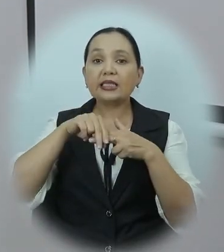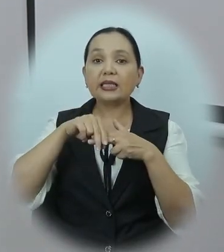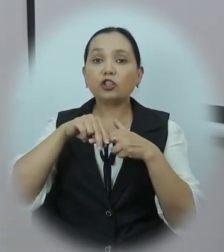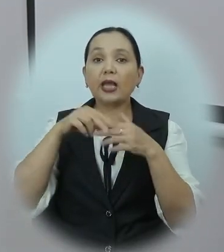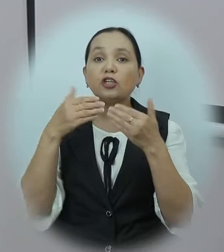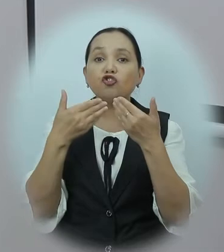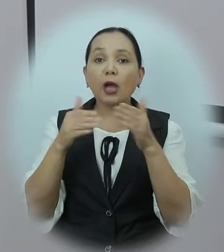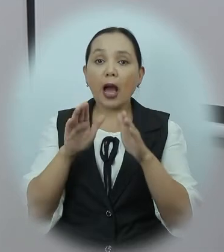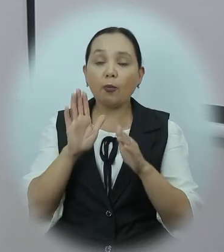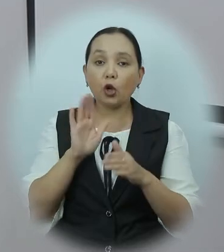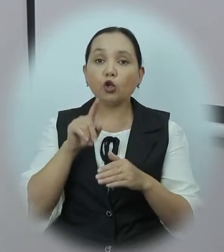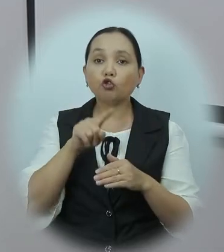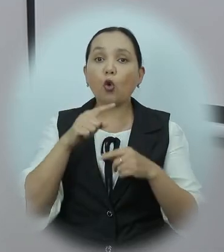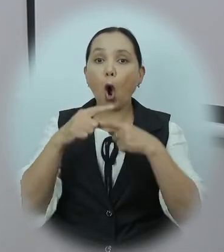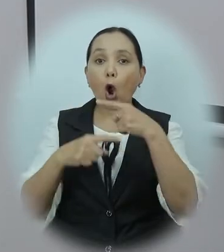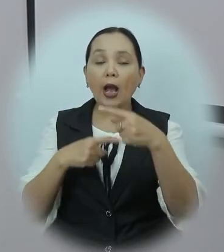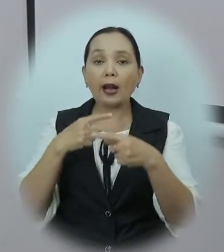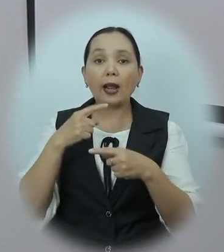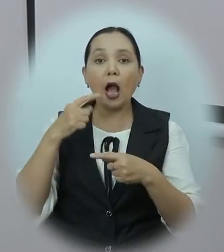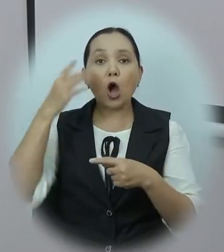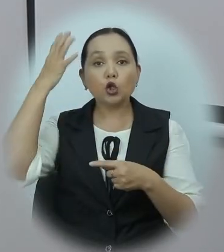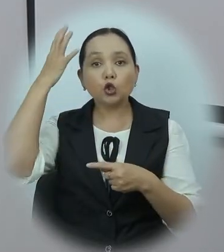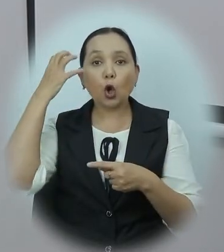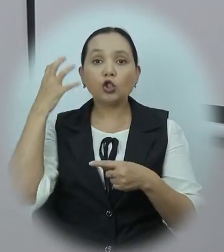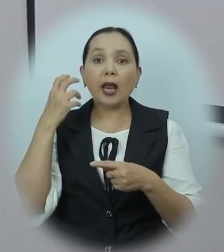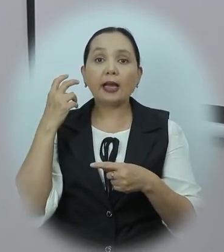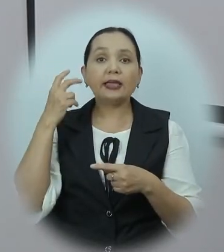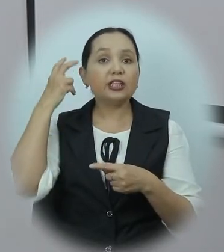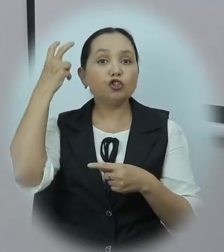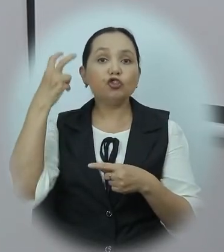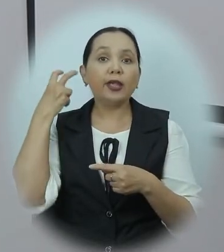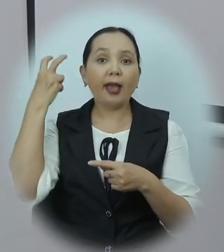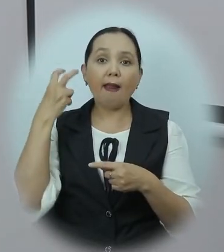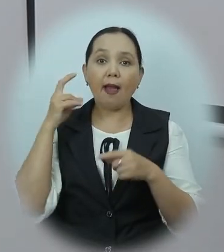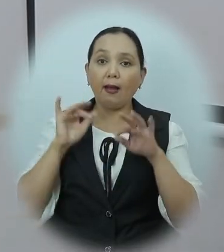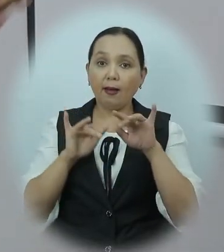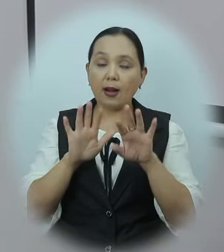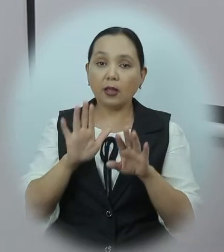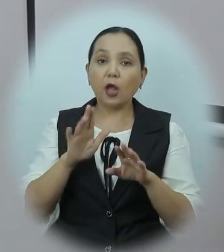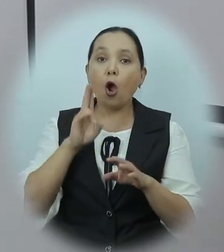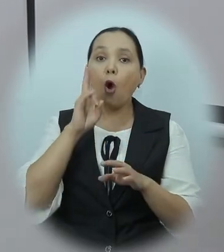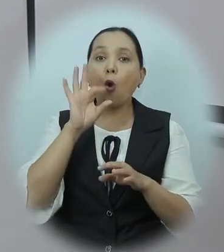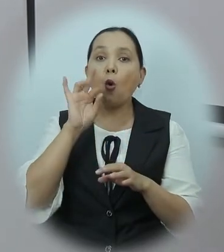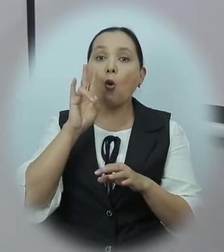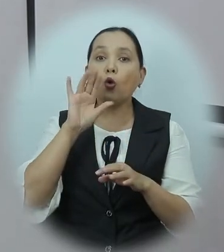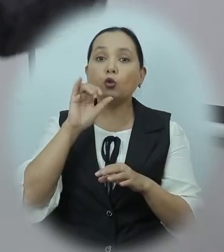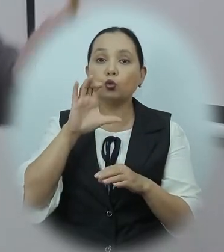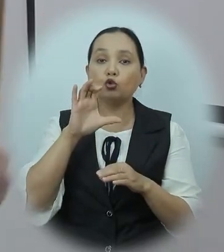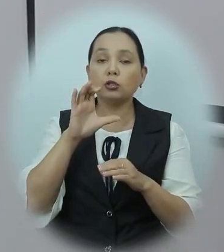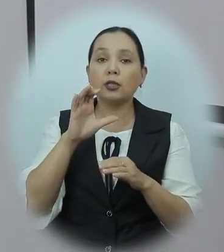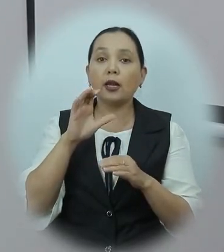chiqazib yuboriladi va shu orqali sochlarni jingalak qilinadi. Konus shaklidagi